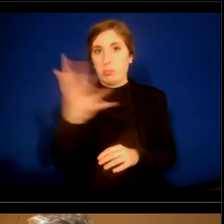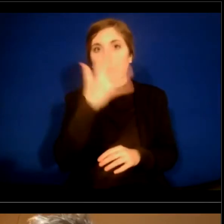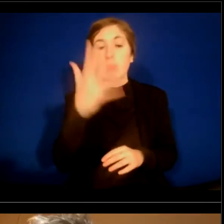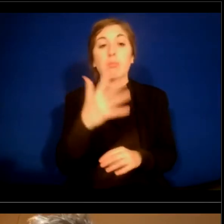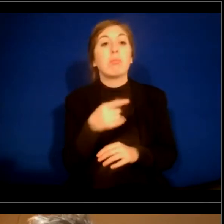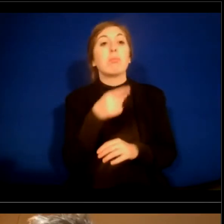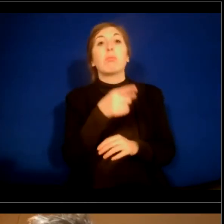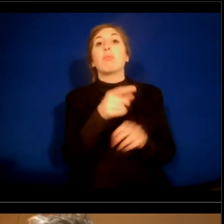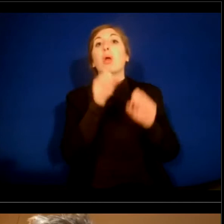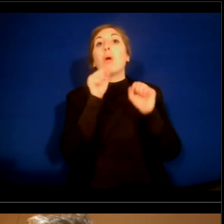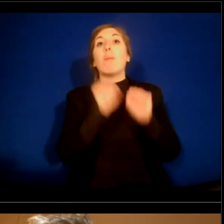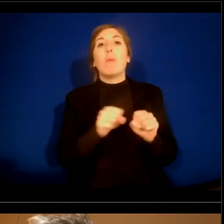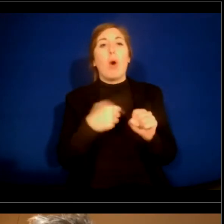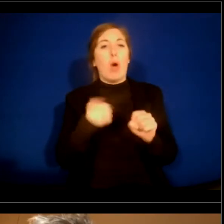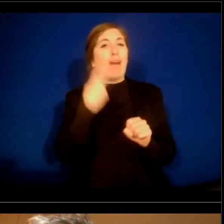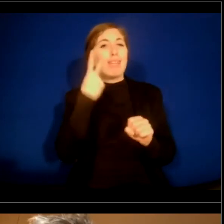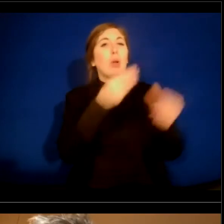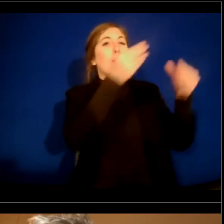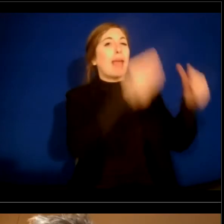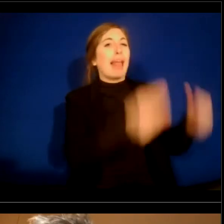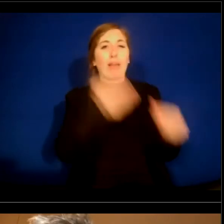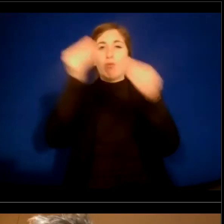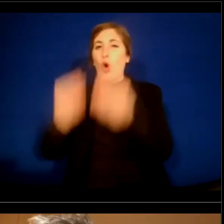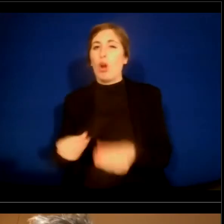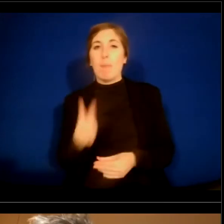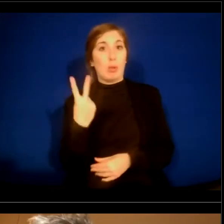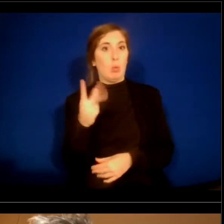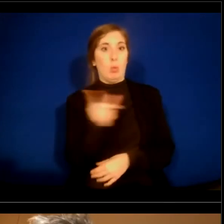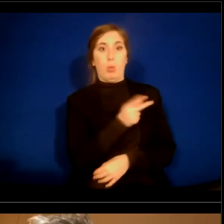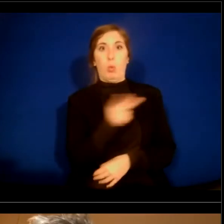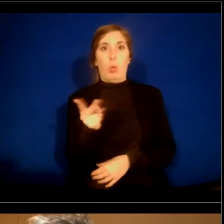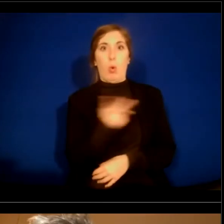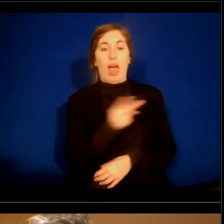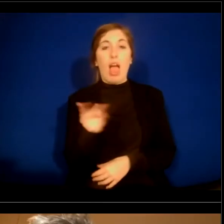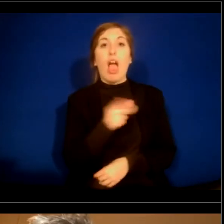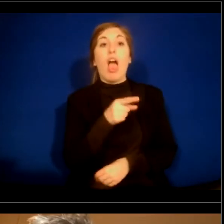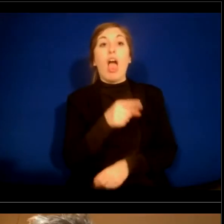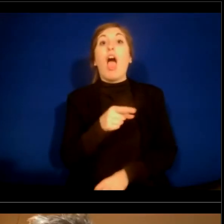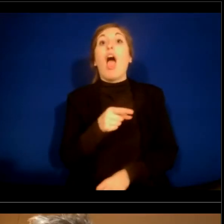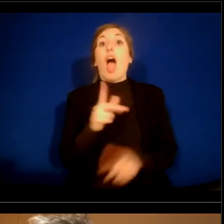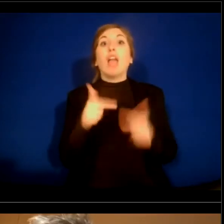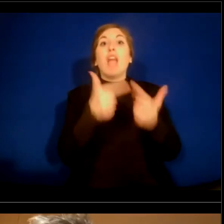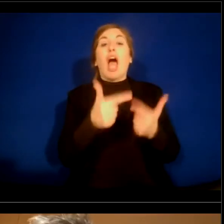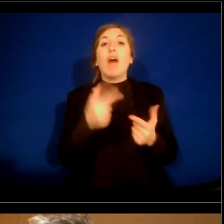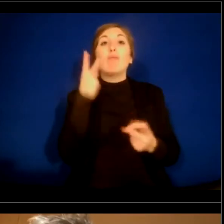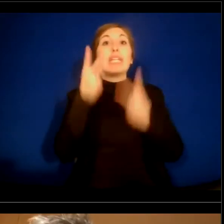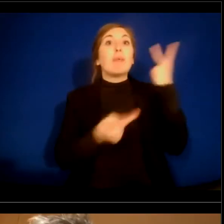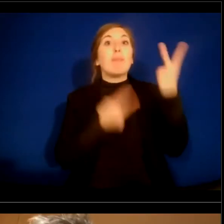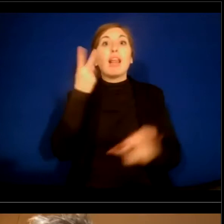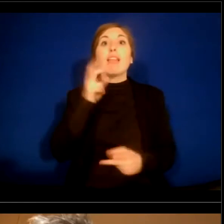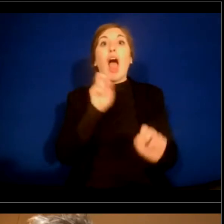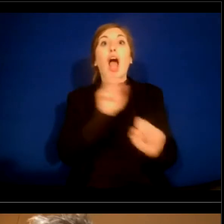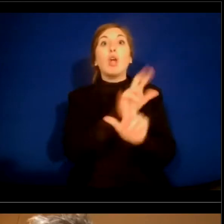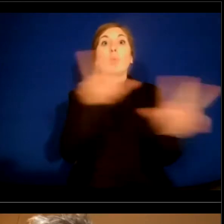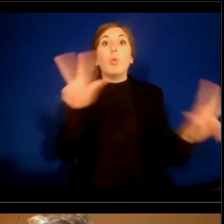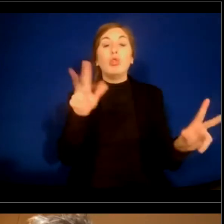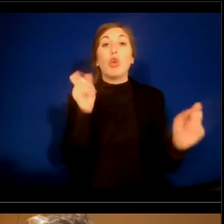due piattaforme, abbiamo visto questa cosa, viene data più visibilità gratuitamente all'annuncio se appunto